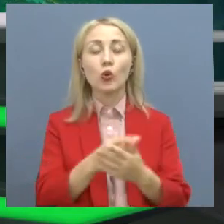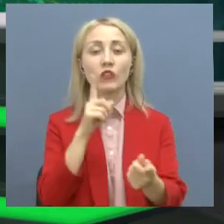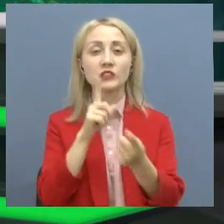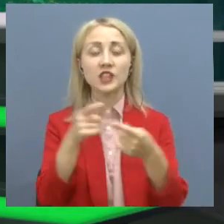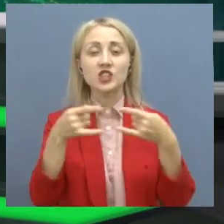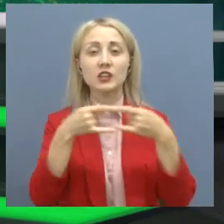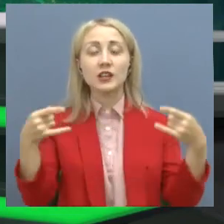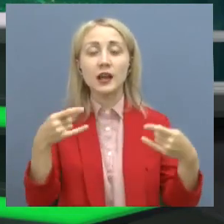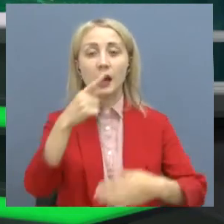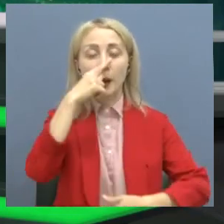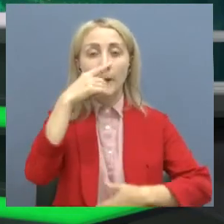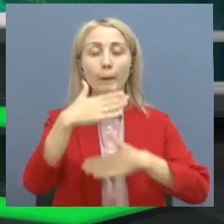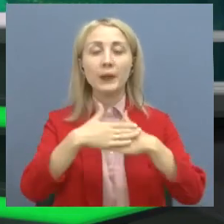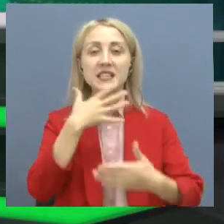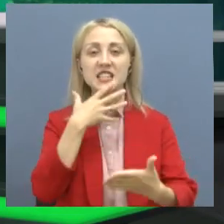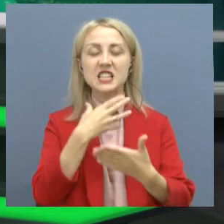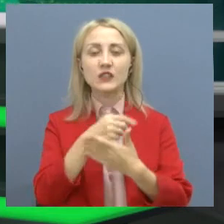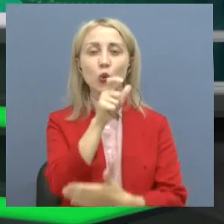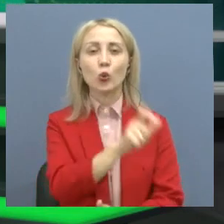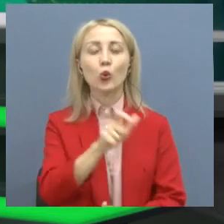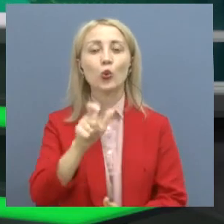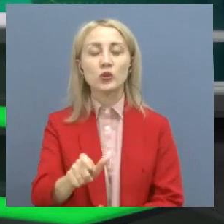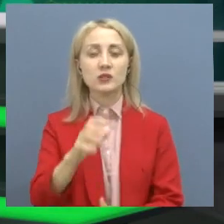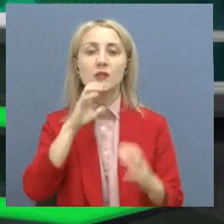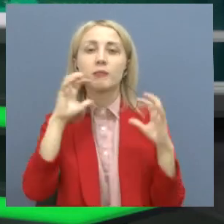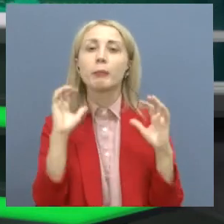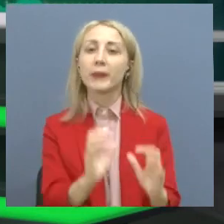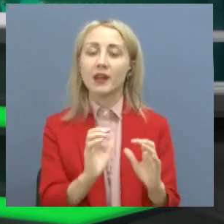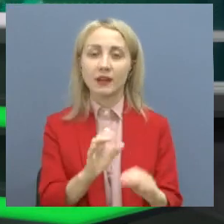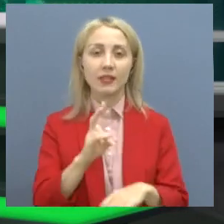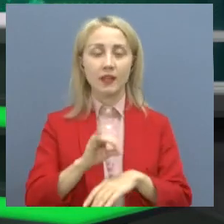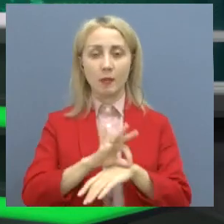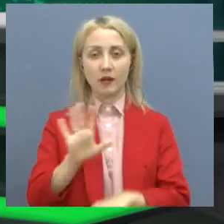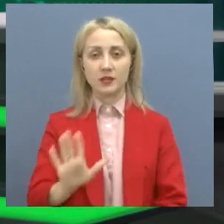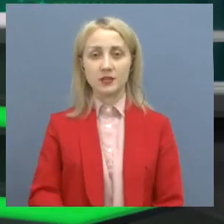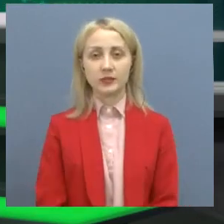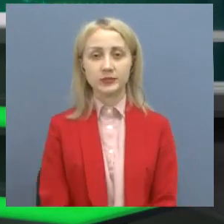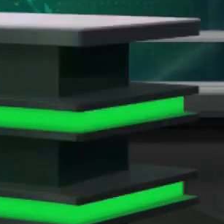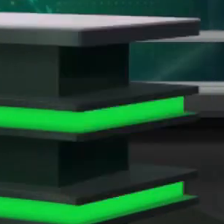Амырханқызы және аудармашы Любовь Сенченко. Жақындарыңызға жанашыр болыңыздар.